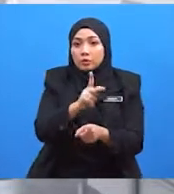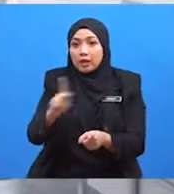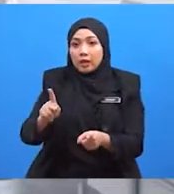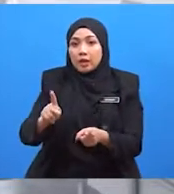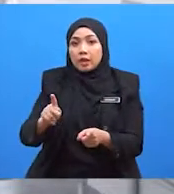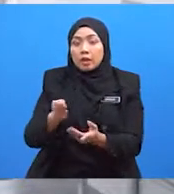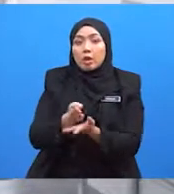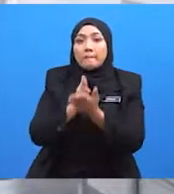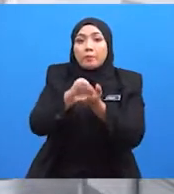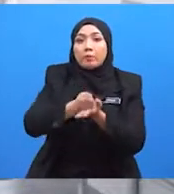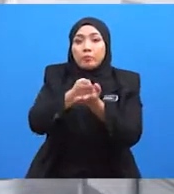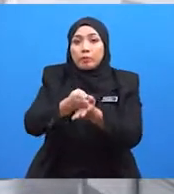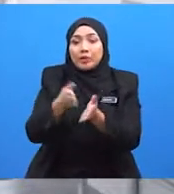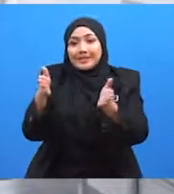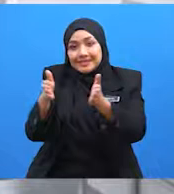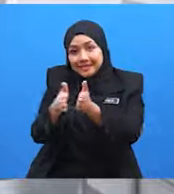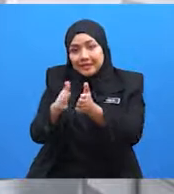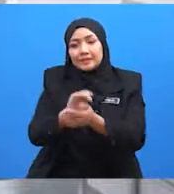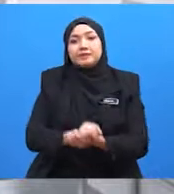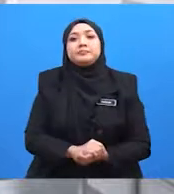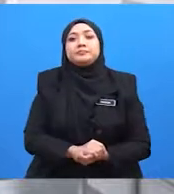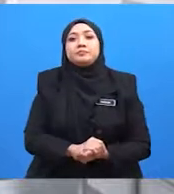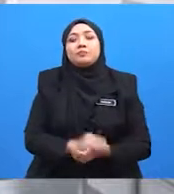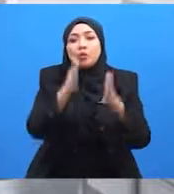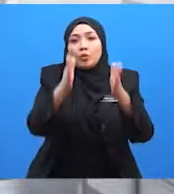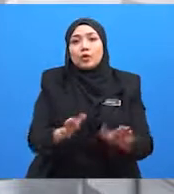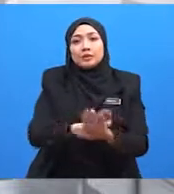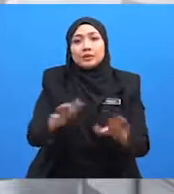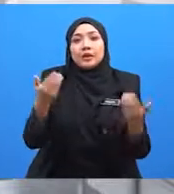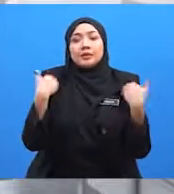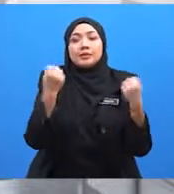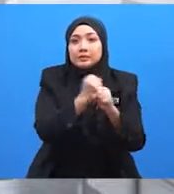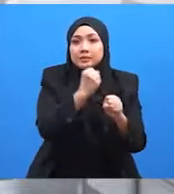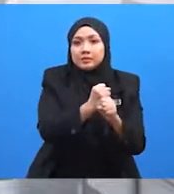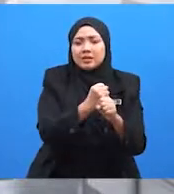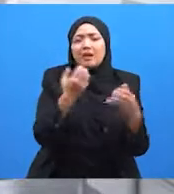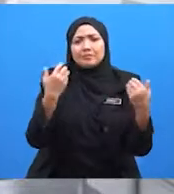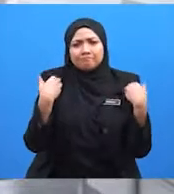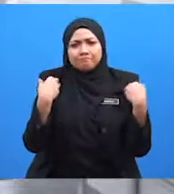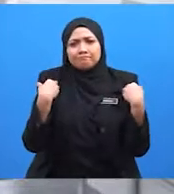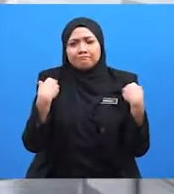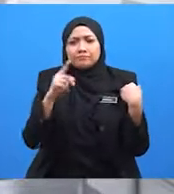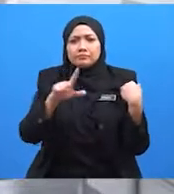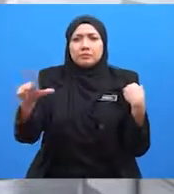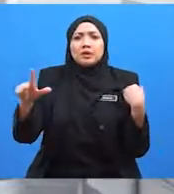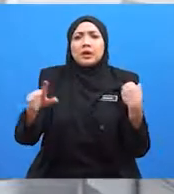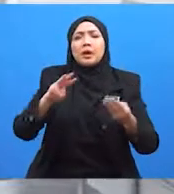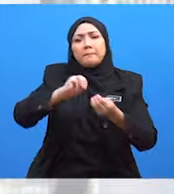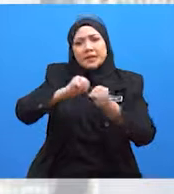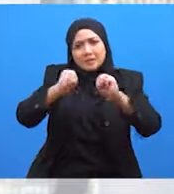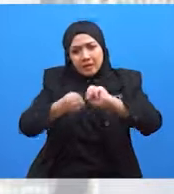Baiklah, murid-murid. Pengangguran merupakan salah satu masalah kepada